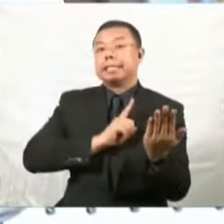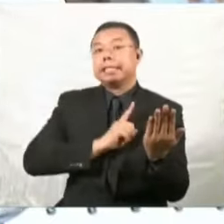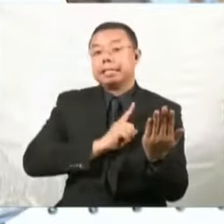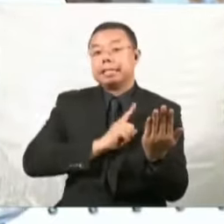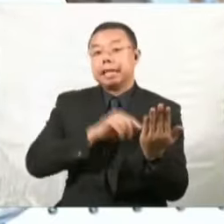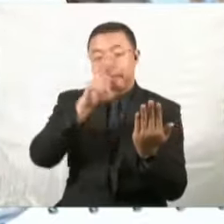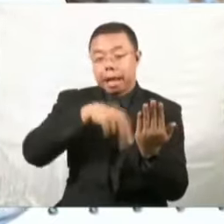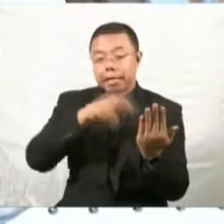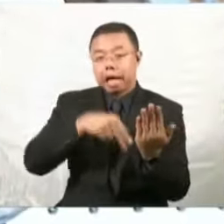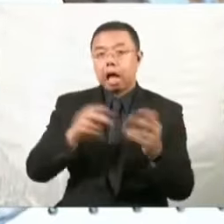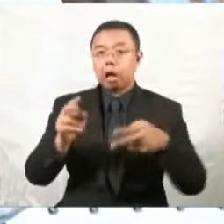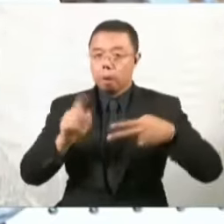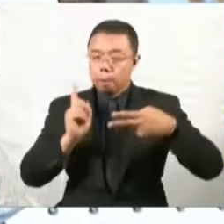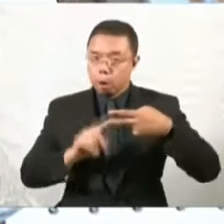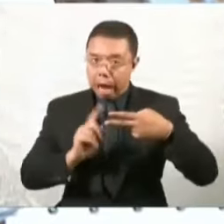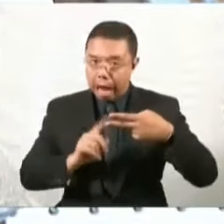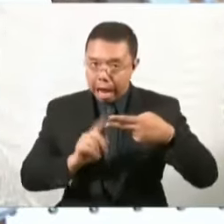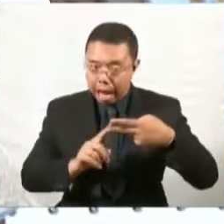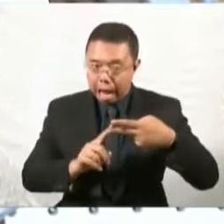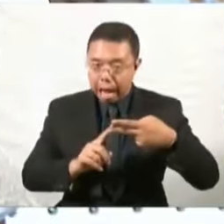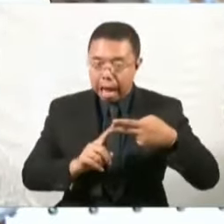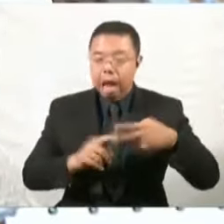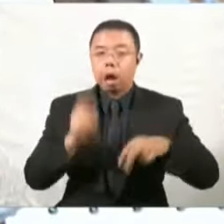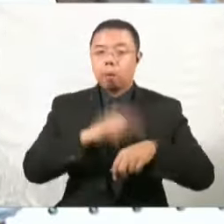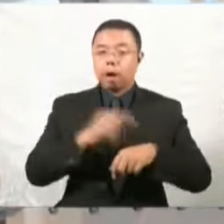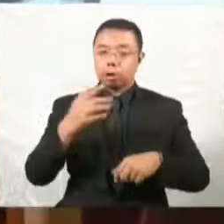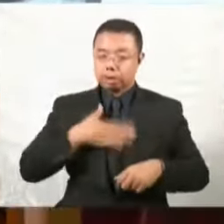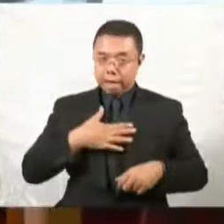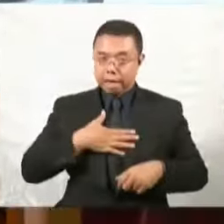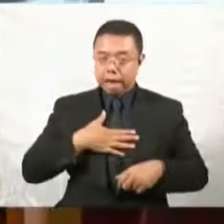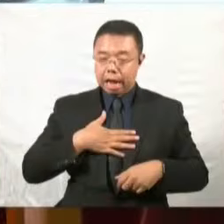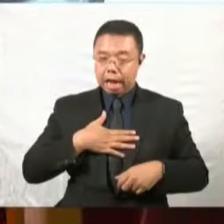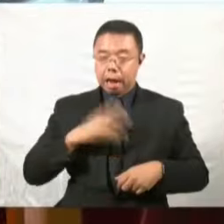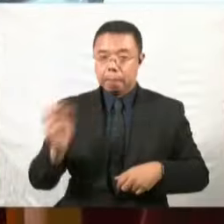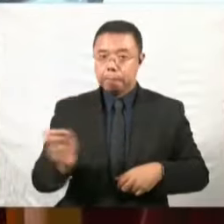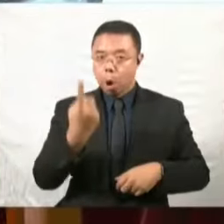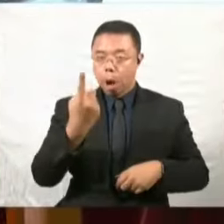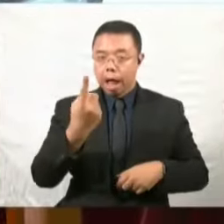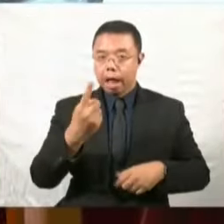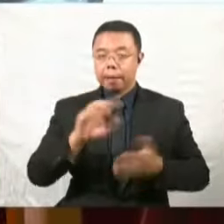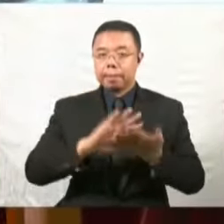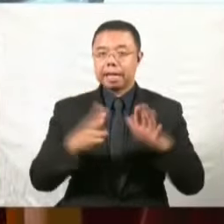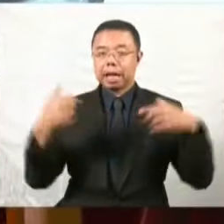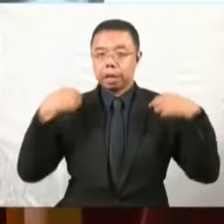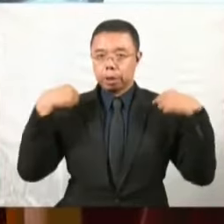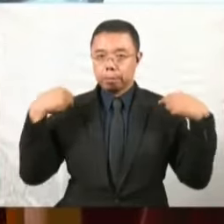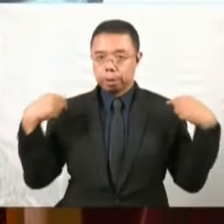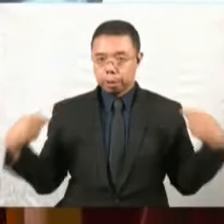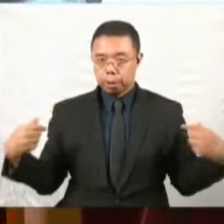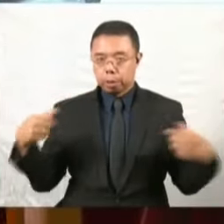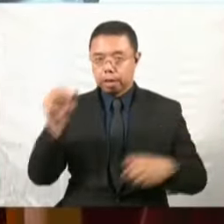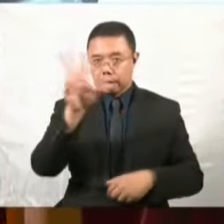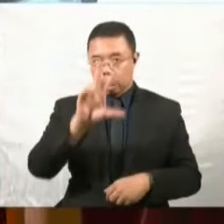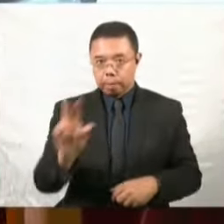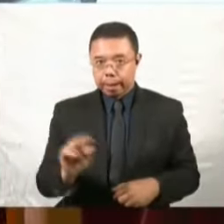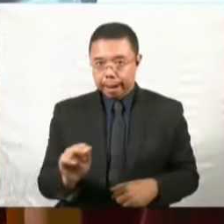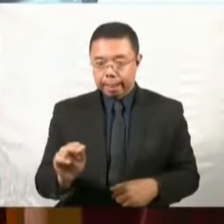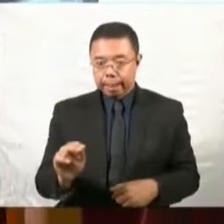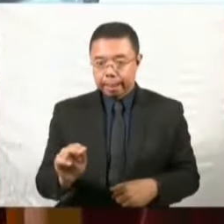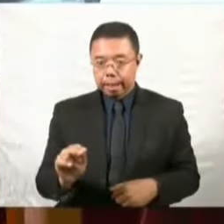lagi yang k saya o jabatan sebagai gubernur Jawa